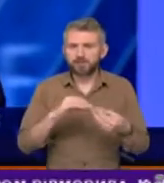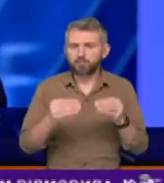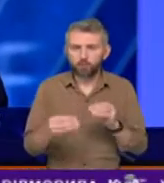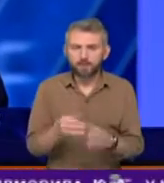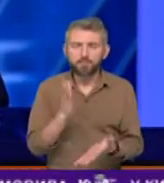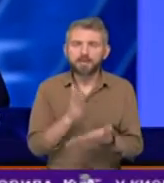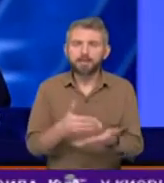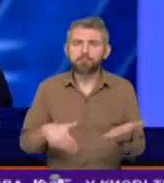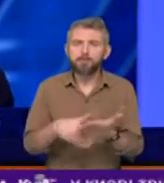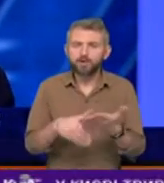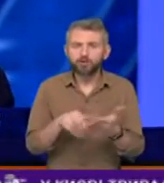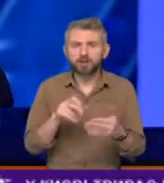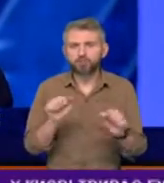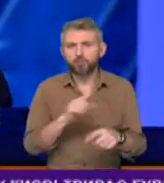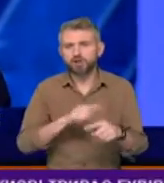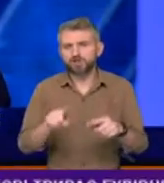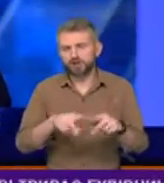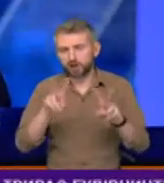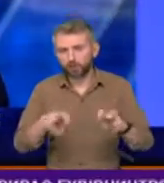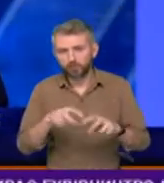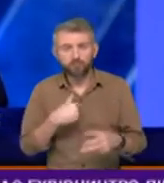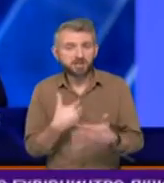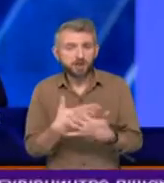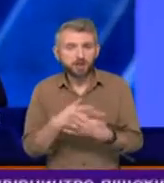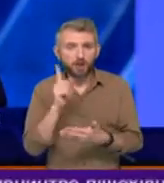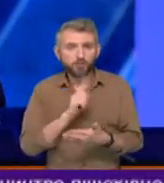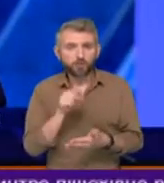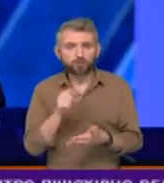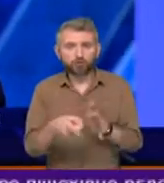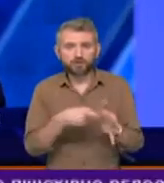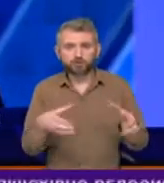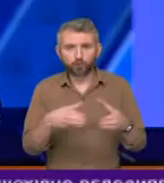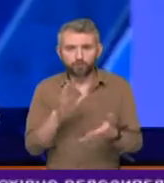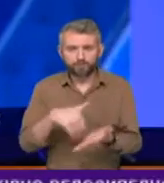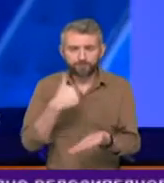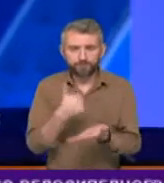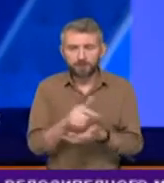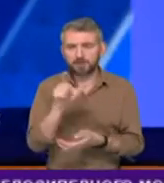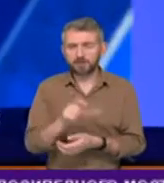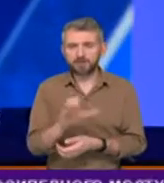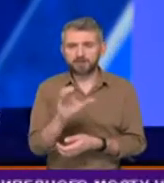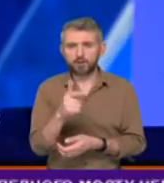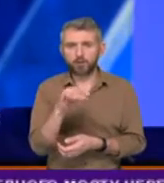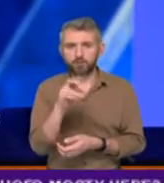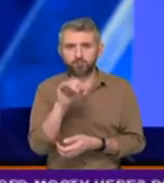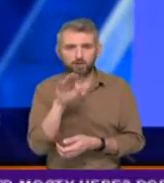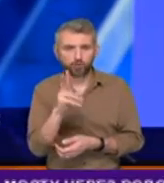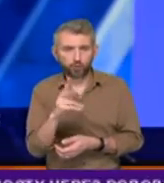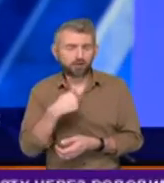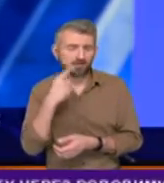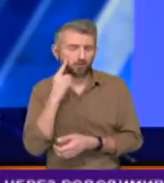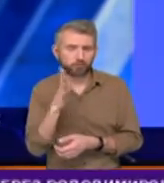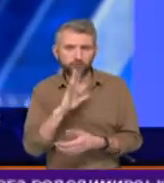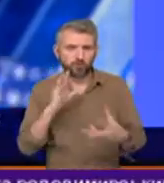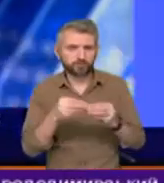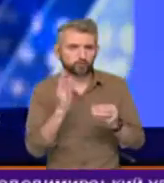є методи, як все-таки можна швидше розслідувати. На жаль, мені здається, доки буде очолювати цю слідчу групу вести пан Сергій Горбатюк, я не думаю, що ми матимемо якісь